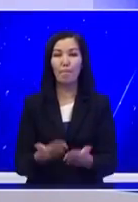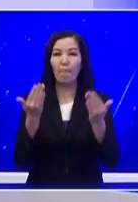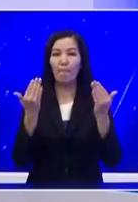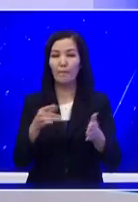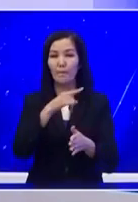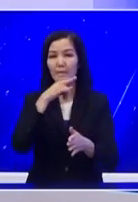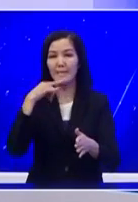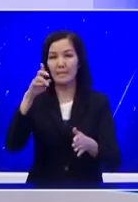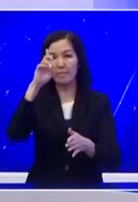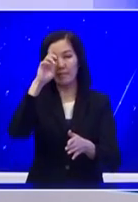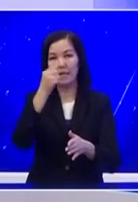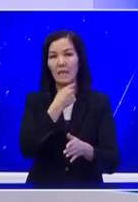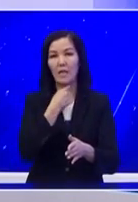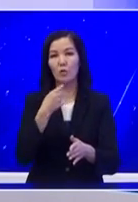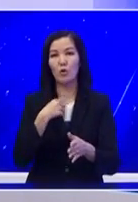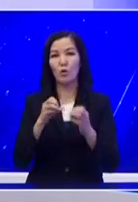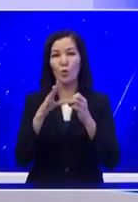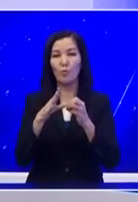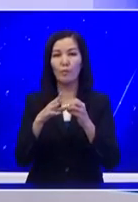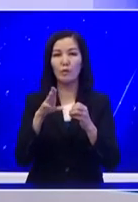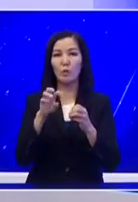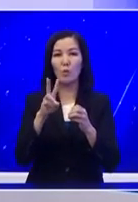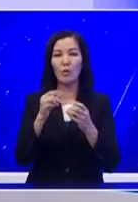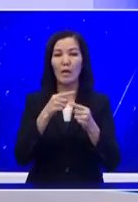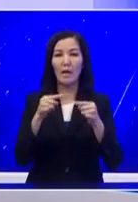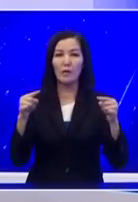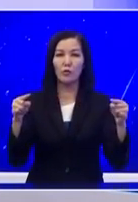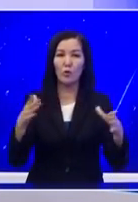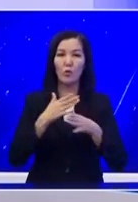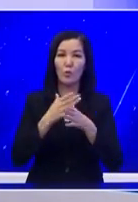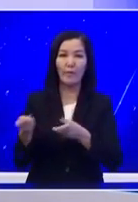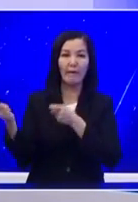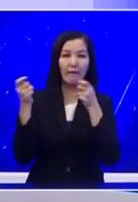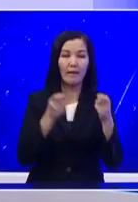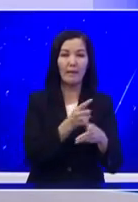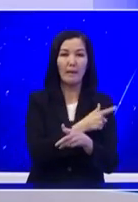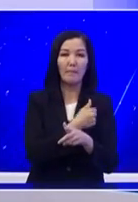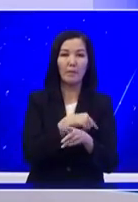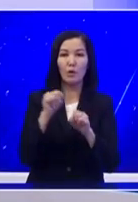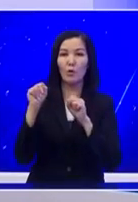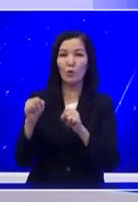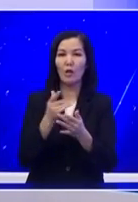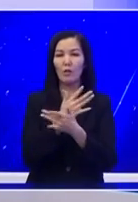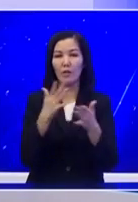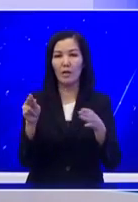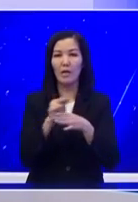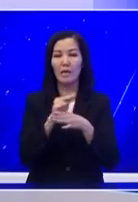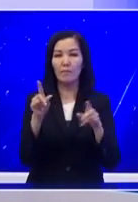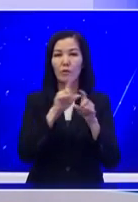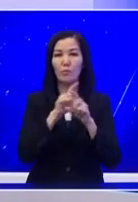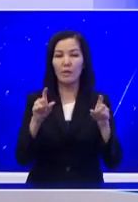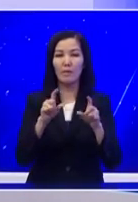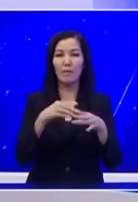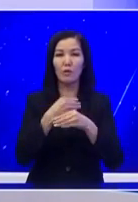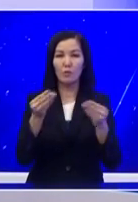Бүгін Ресей елінен Талдықорғанға 15 тоннаға жуық гуманитарлық көмек келді. Бұл медициналық қорғаныш құралдары емдеу мекемелеріне